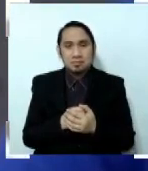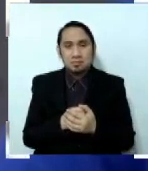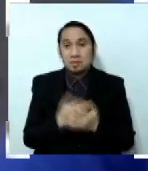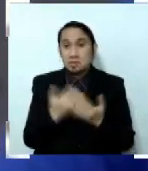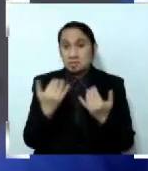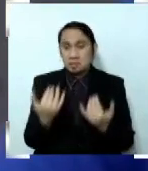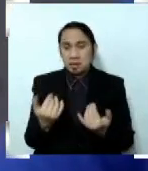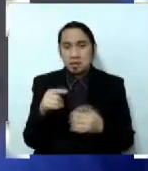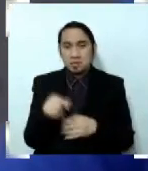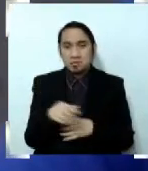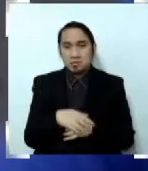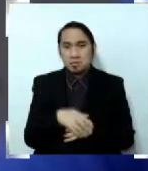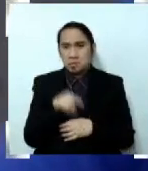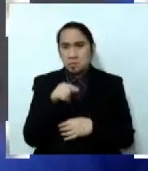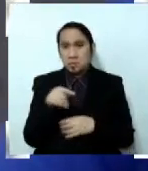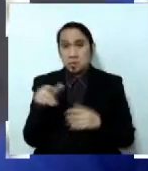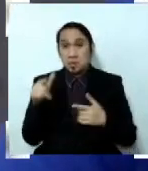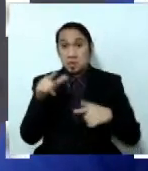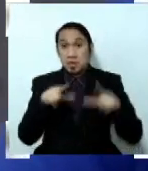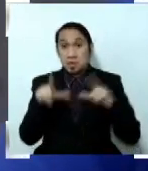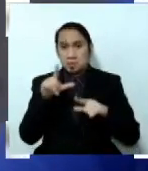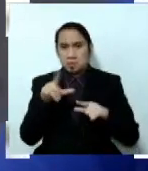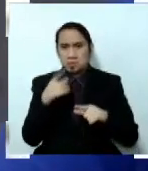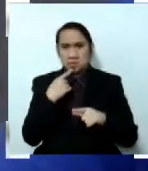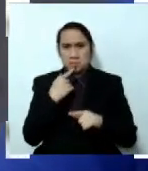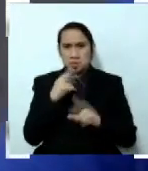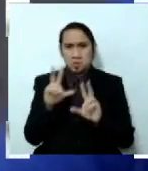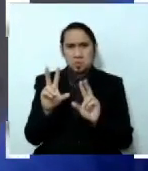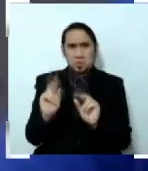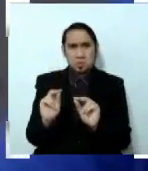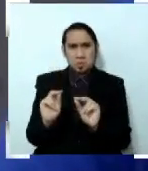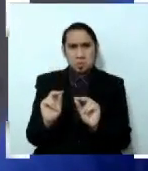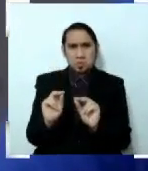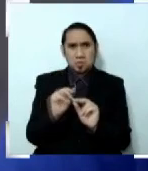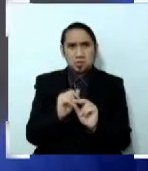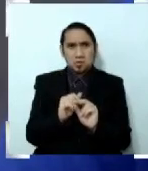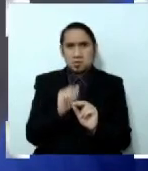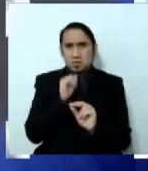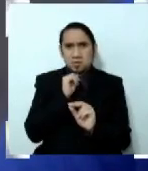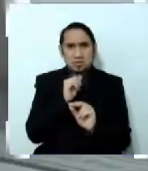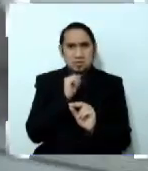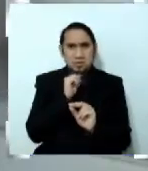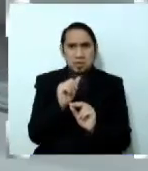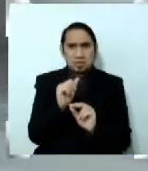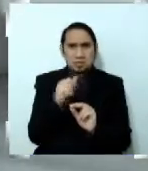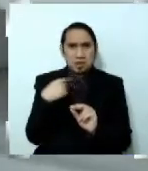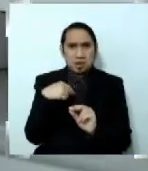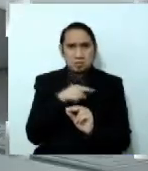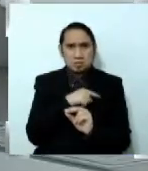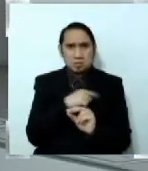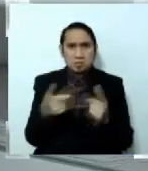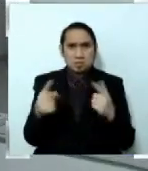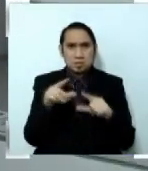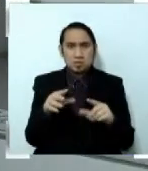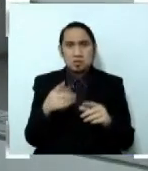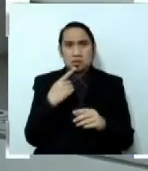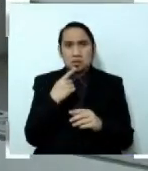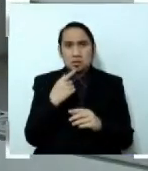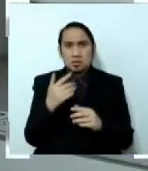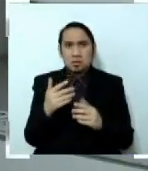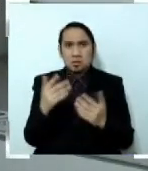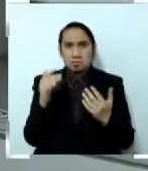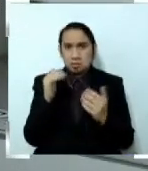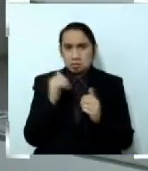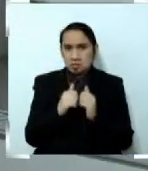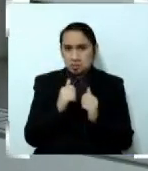Hero Laboratories na sa kanila galing ang mga non-appearance RT-PCR certificates. Lehitimo at lisensyado raw